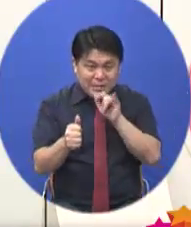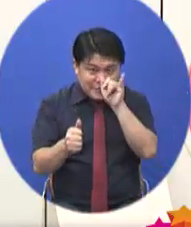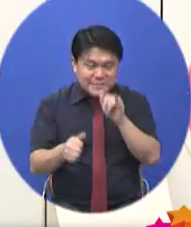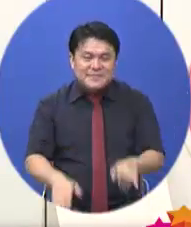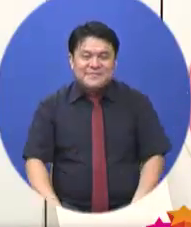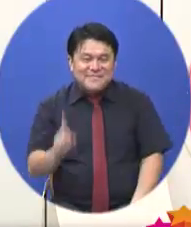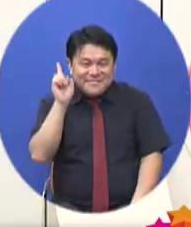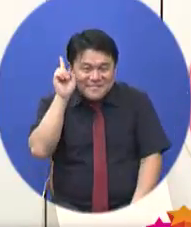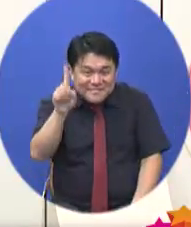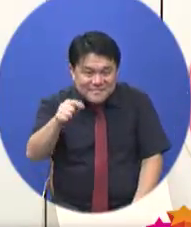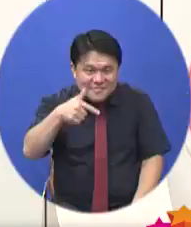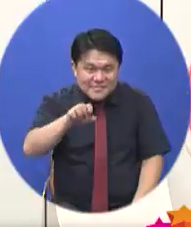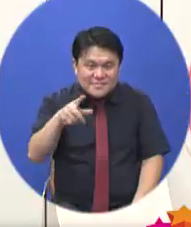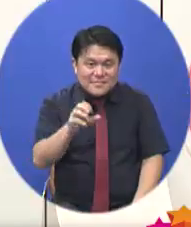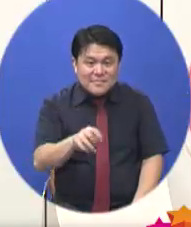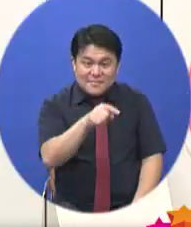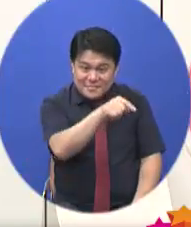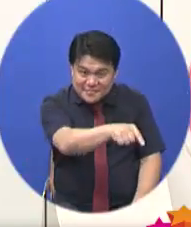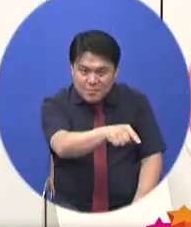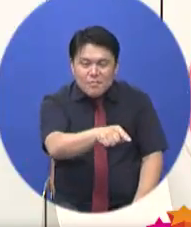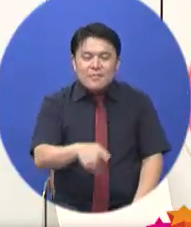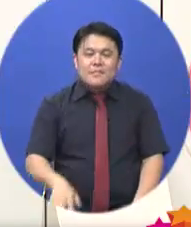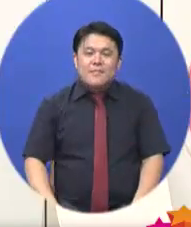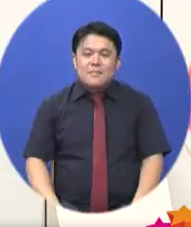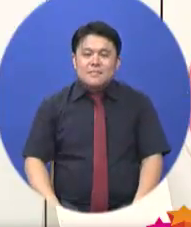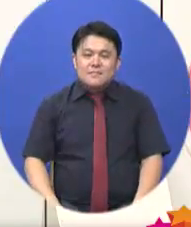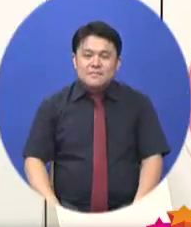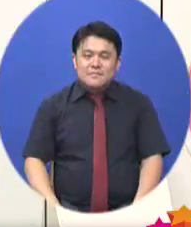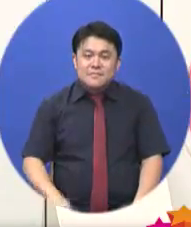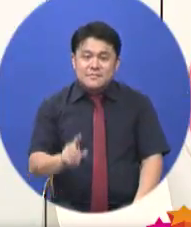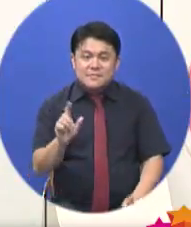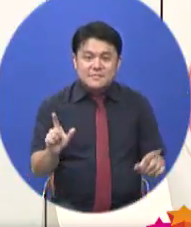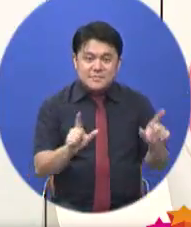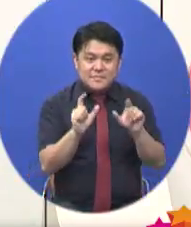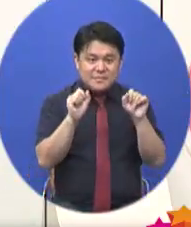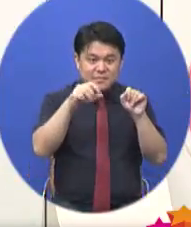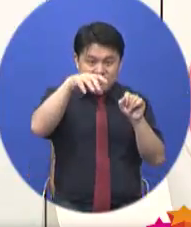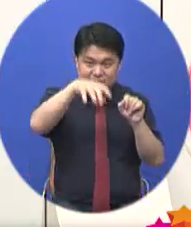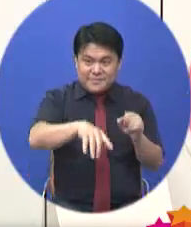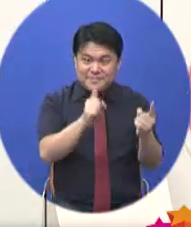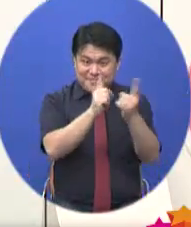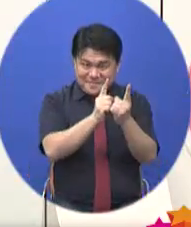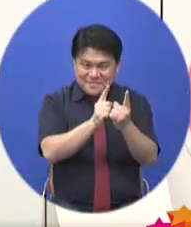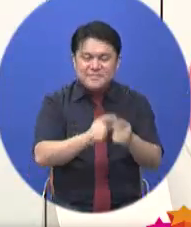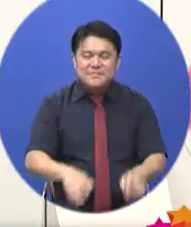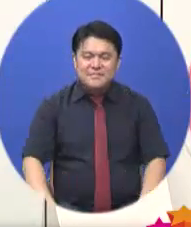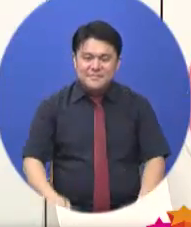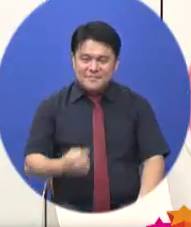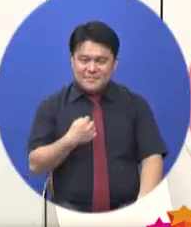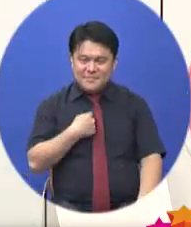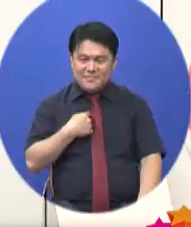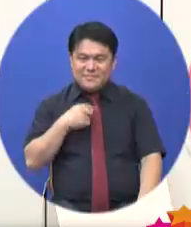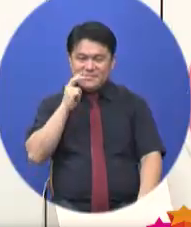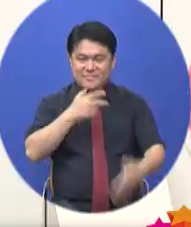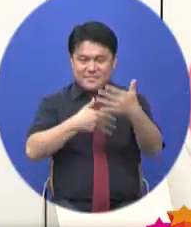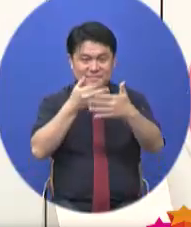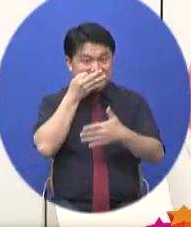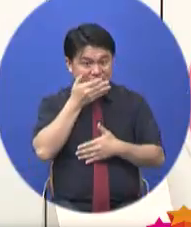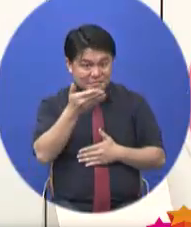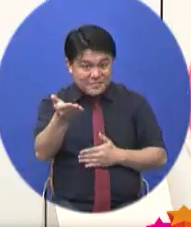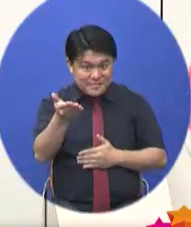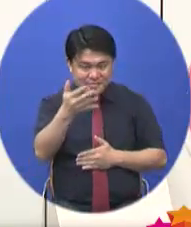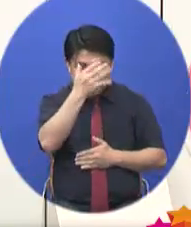네, 내일 가평군민 여러분 조종생활체육공원에서 뵙도록 하겠습니다. 제가 오늘 뮤직비디오